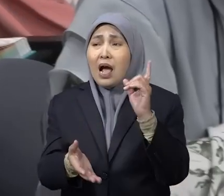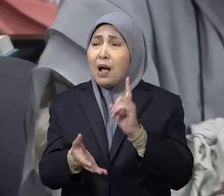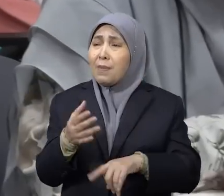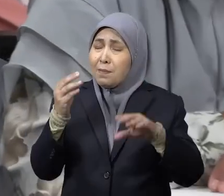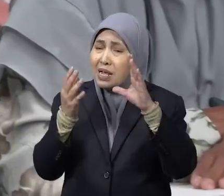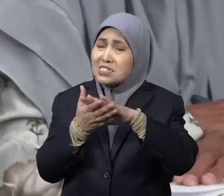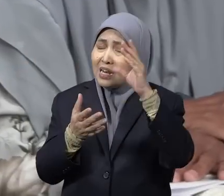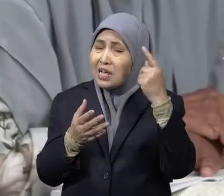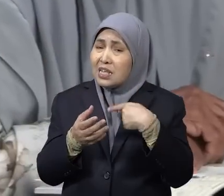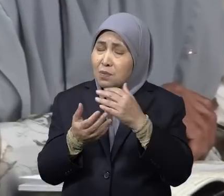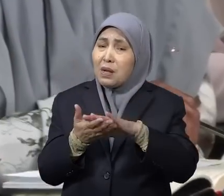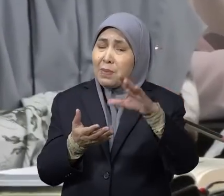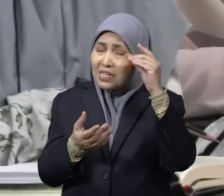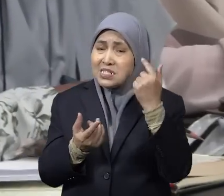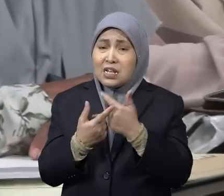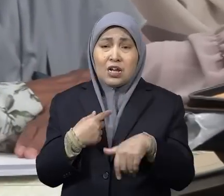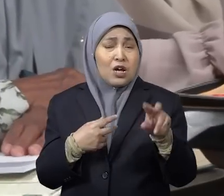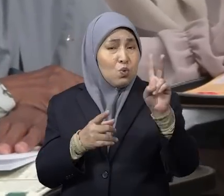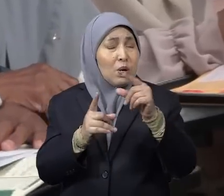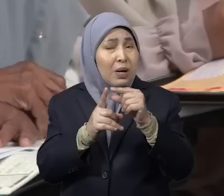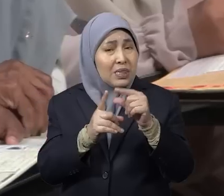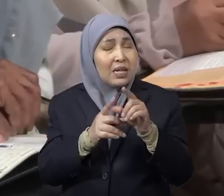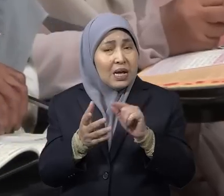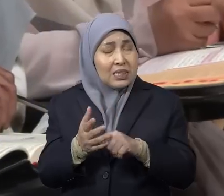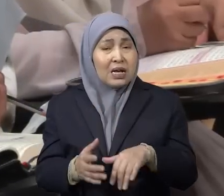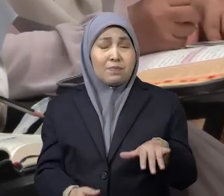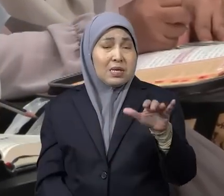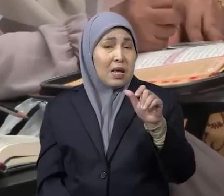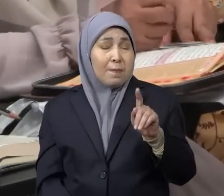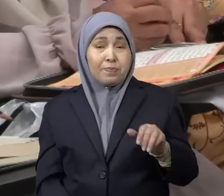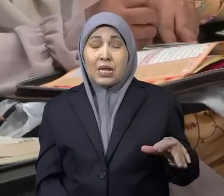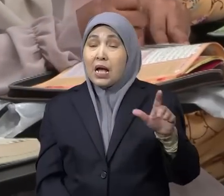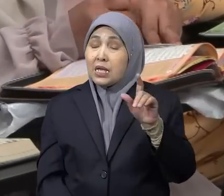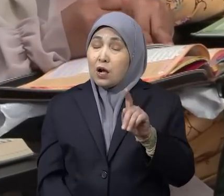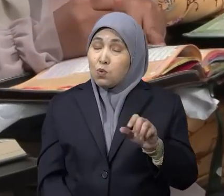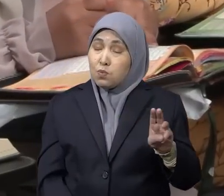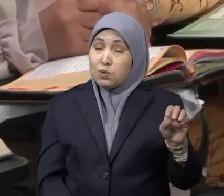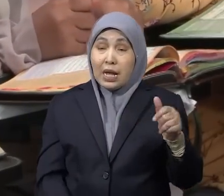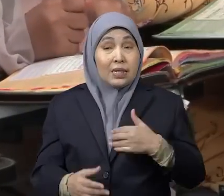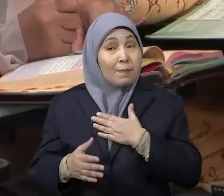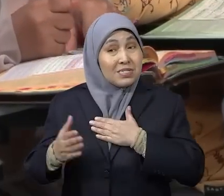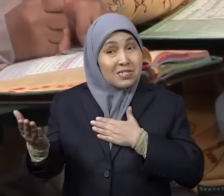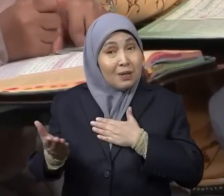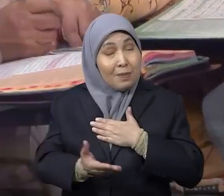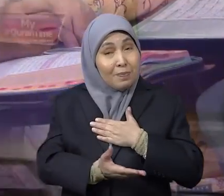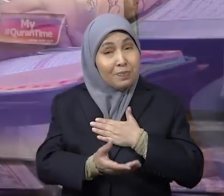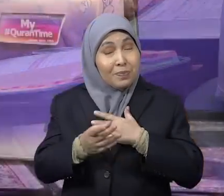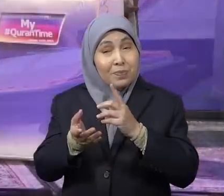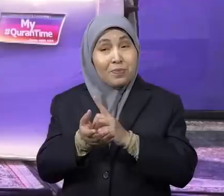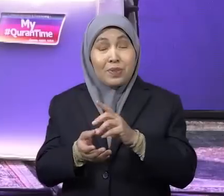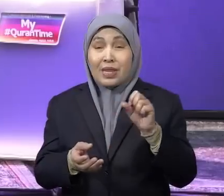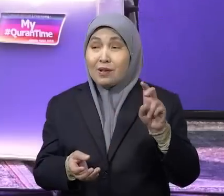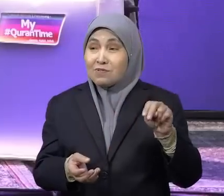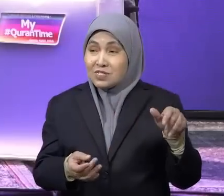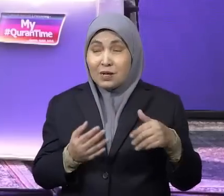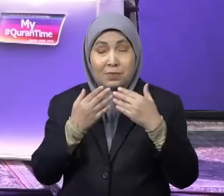pengajaran yang kita boleh pelajari daripada dua kalimah ni? Yaf'alu ma yasha' dan juga yakhluqu ma yasha'. Dipersilakan Dr. Sanusi.